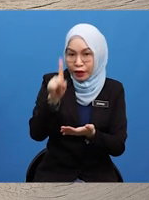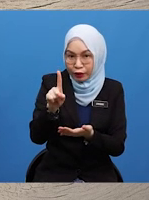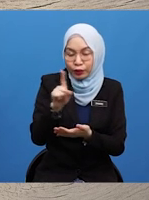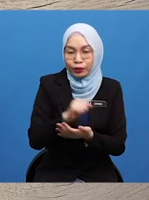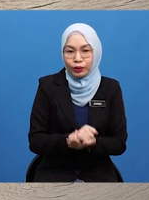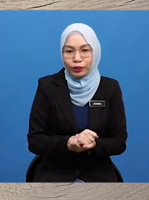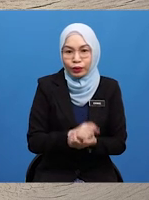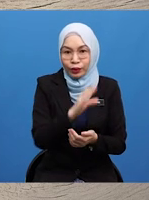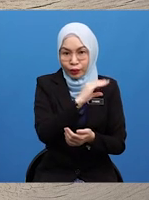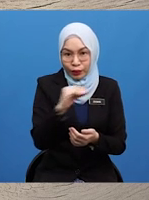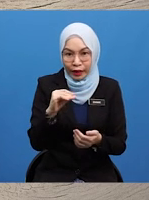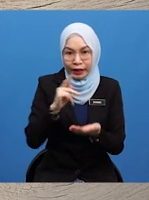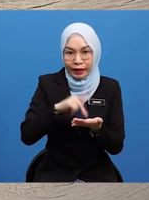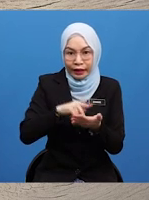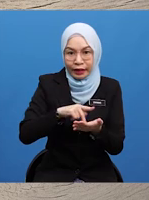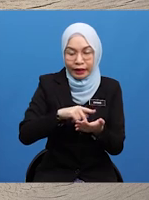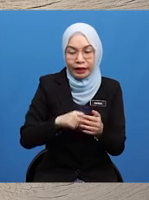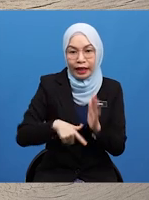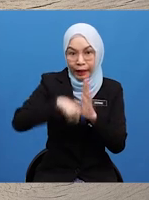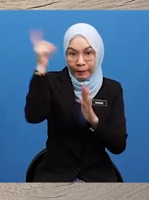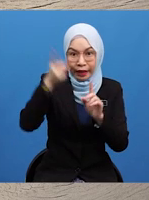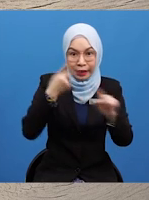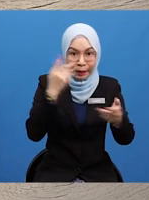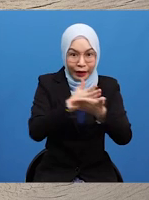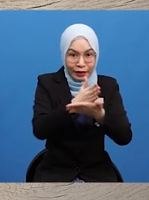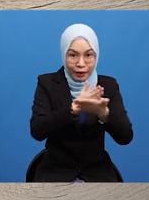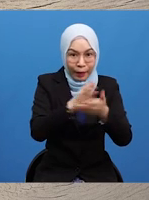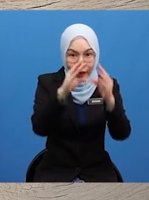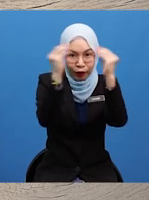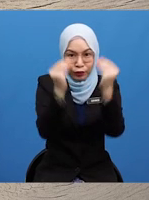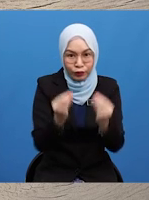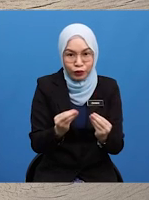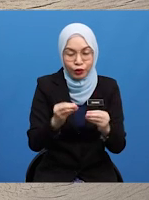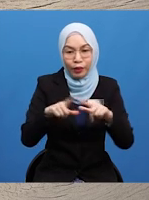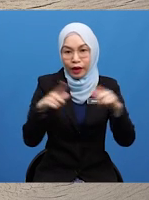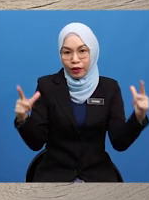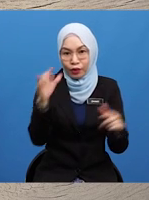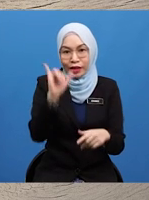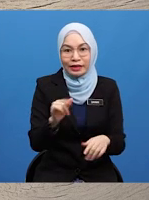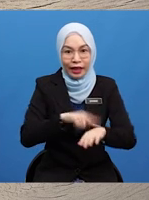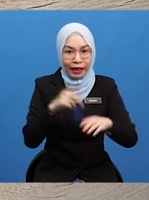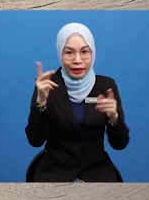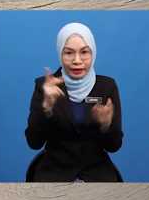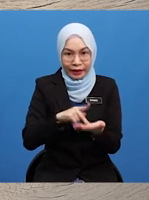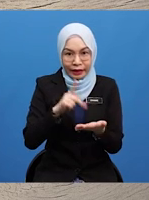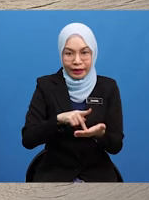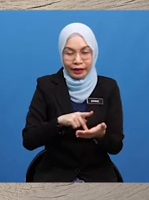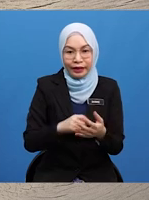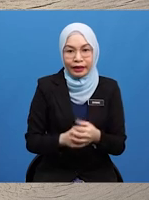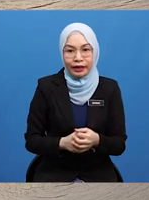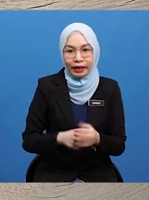lebih daripada separuh jumlah bilangan luas yang dikira adalah